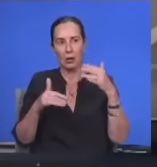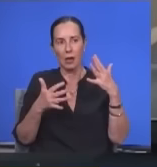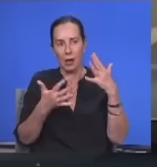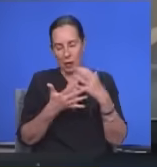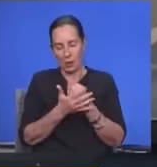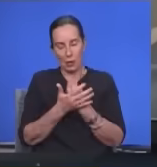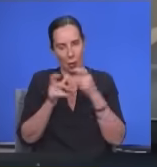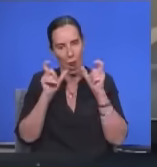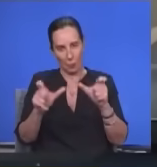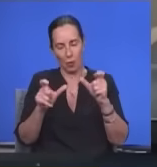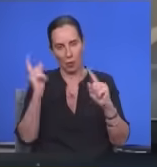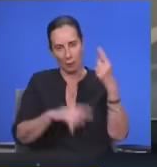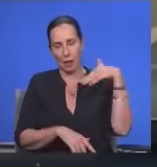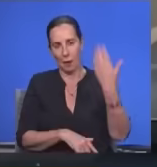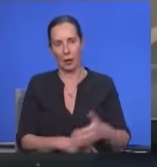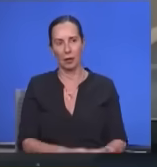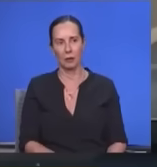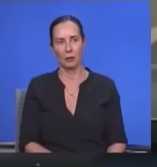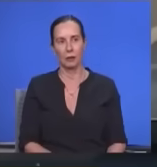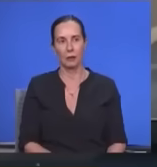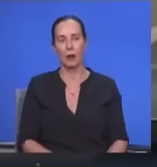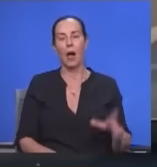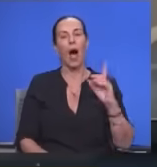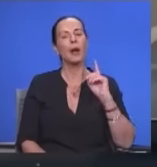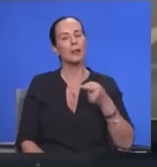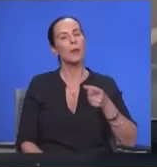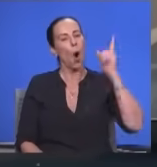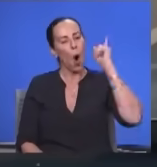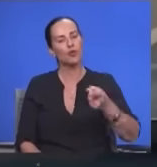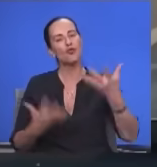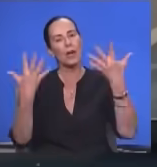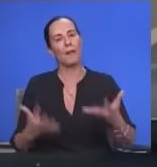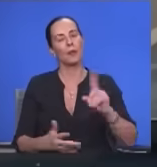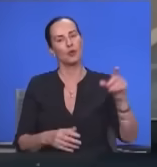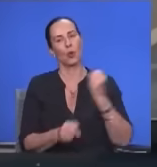לקלטל ולמנוע את המקרה הבא. זאת לצד ענישה ראויה לתוקפים.